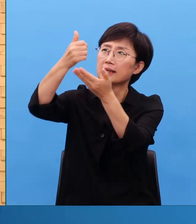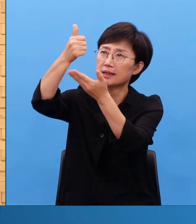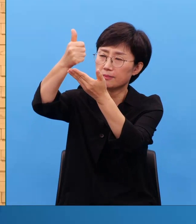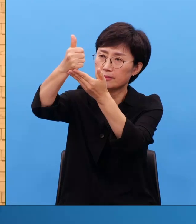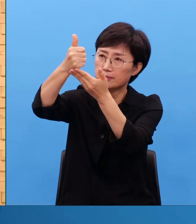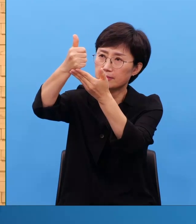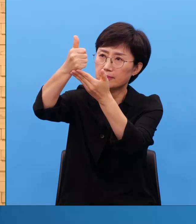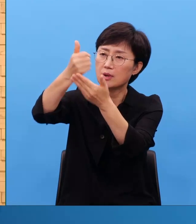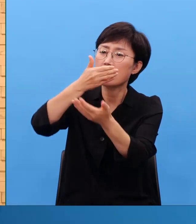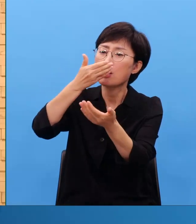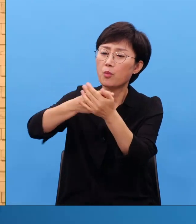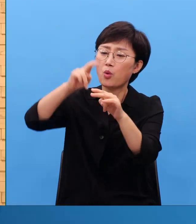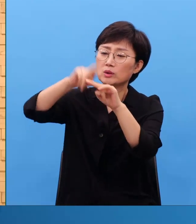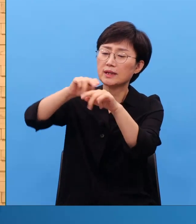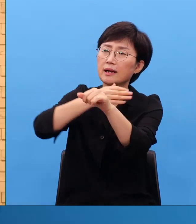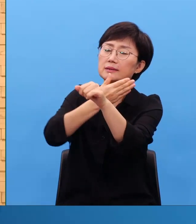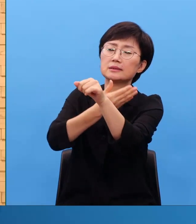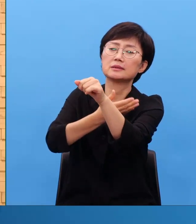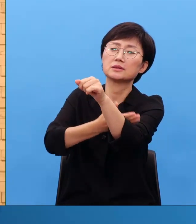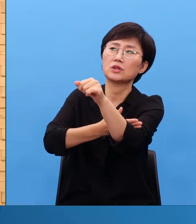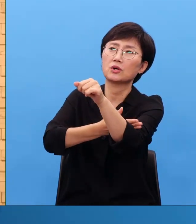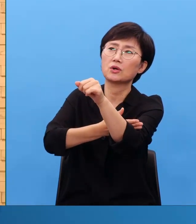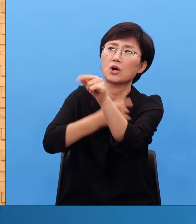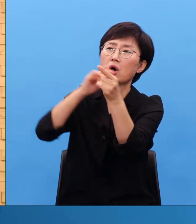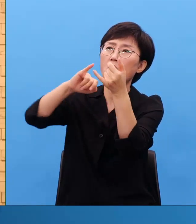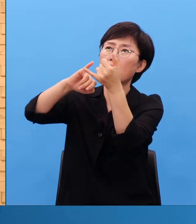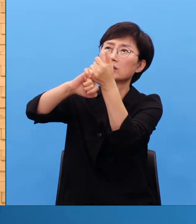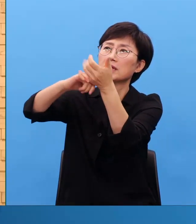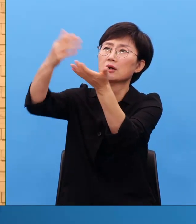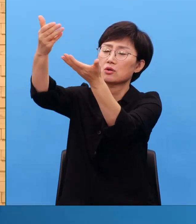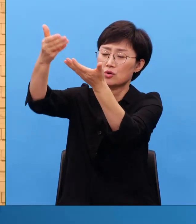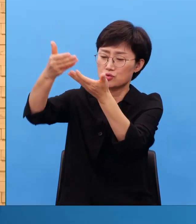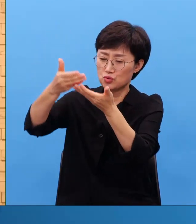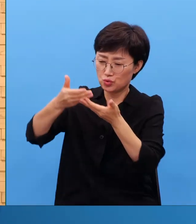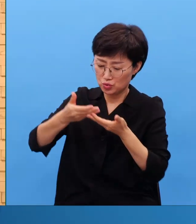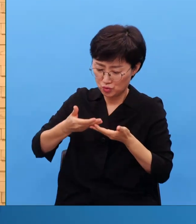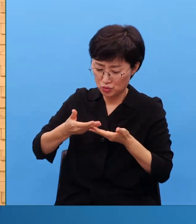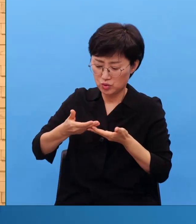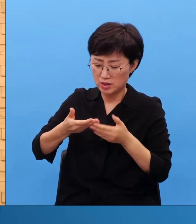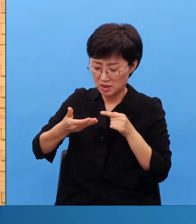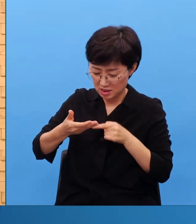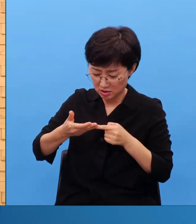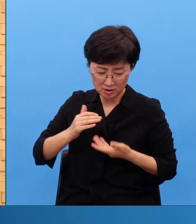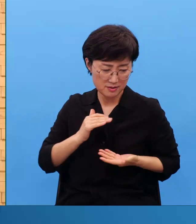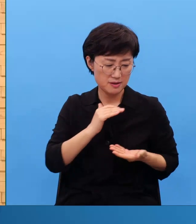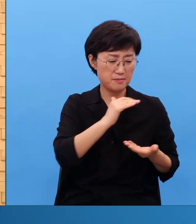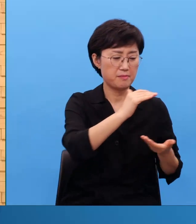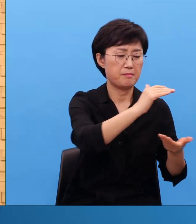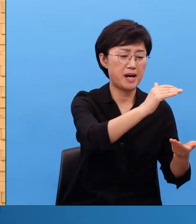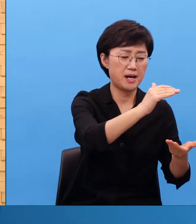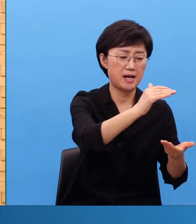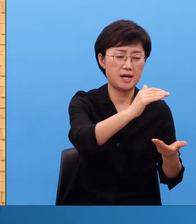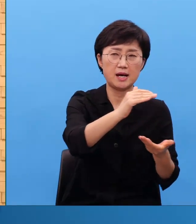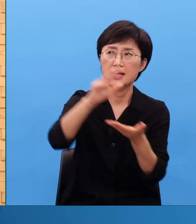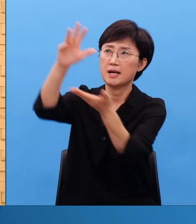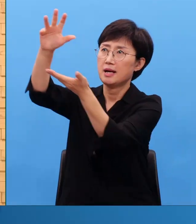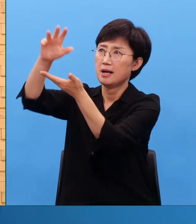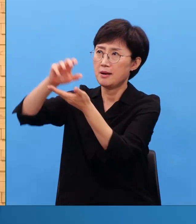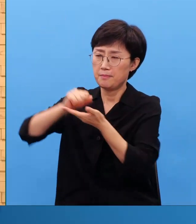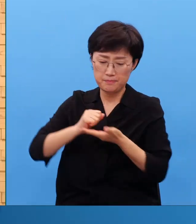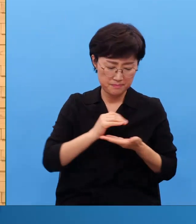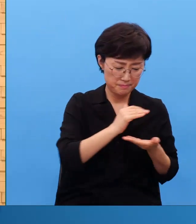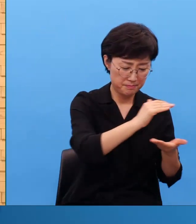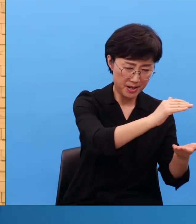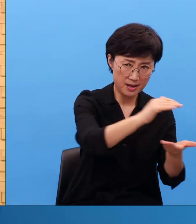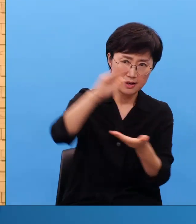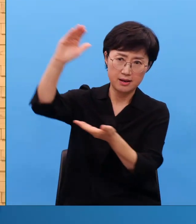약속으로 내게 임하사 성도님들의 전달할 말씀을 주옵소서. Lord, may you fill me with the power and the spirit of the triune God and the power